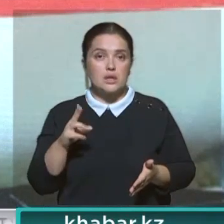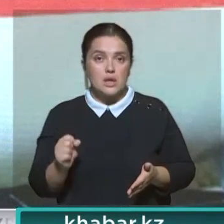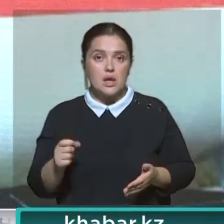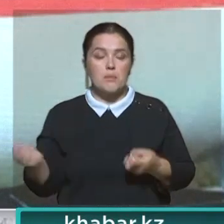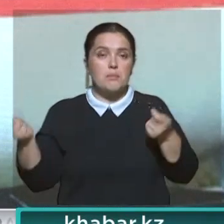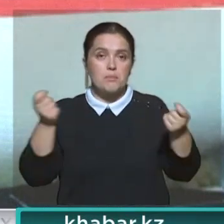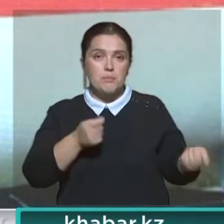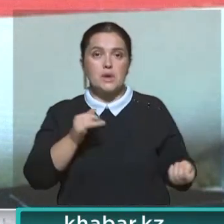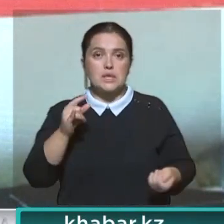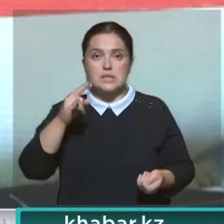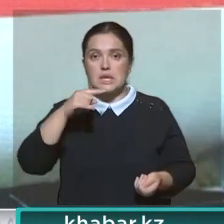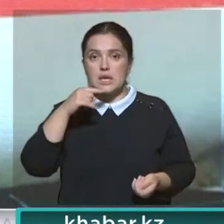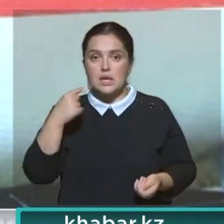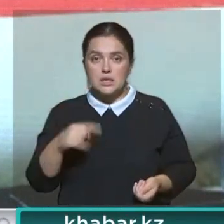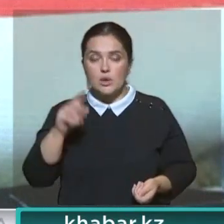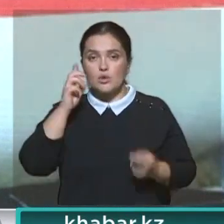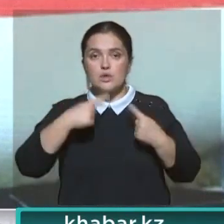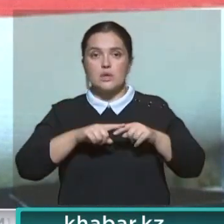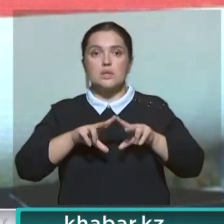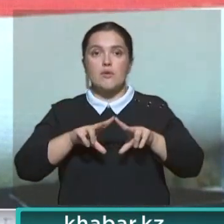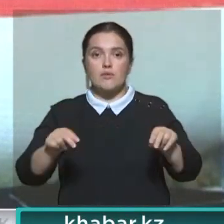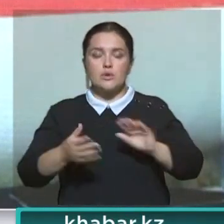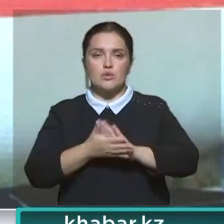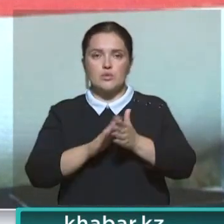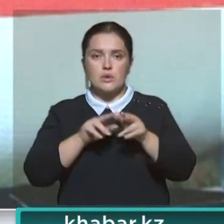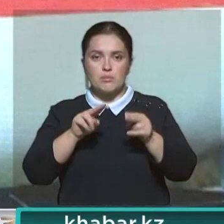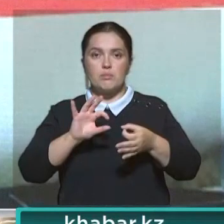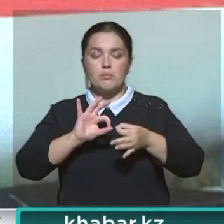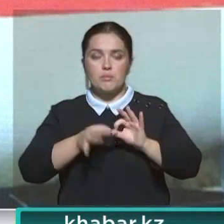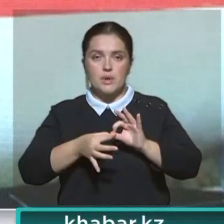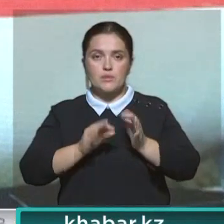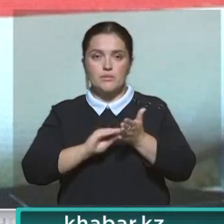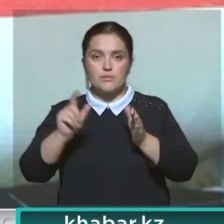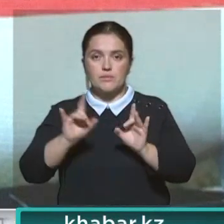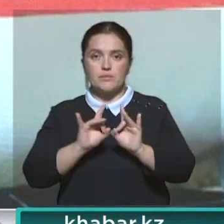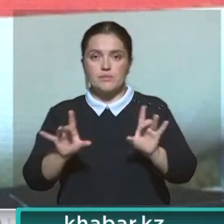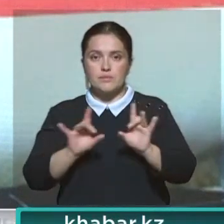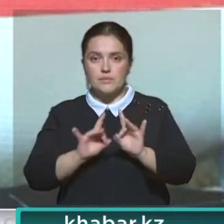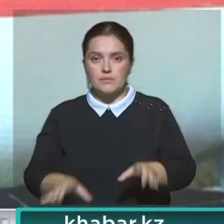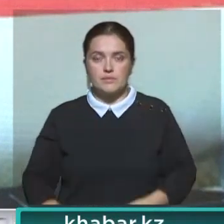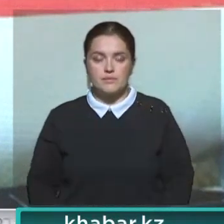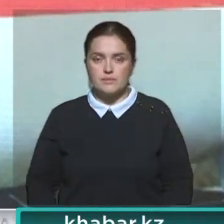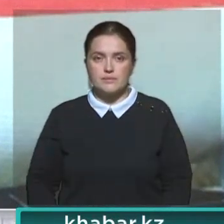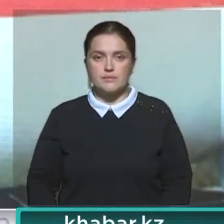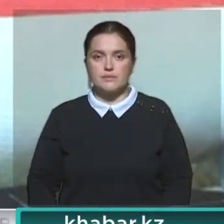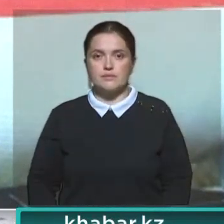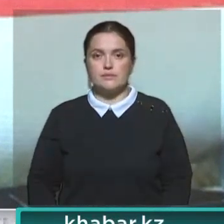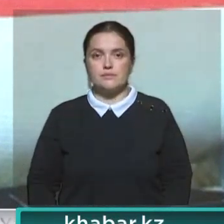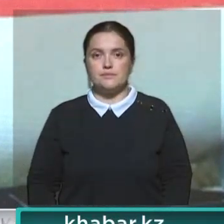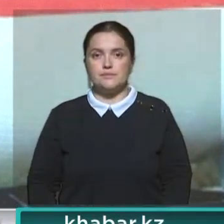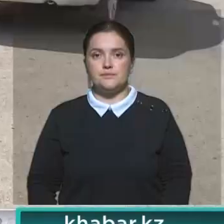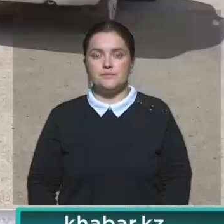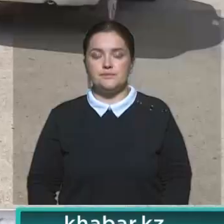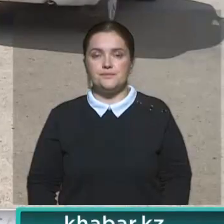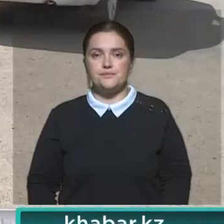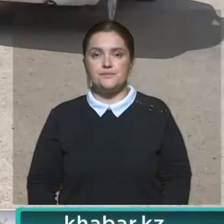привозят из соседней страны. В свою очередь, госорганы заверяют, что ситуация под контролем. Подробности в следующем материале.